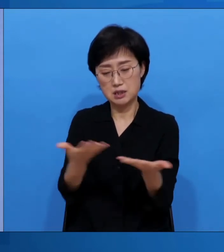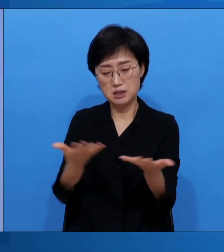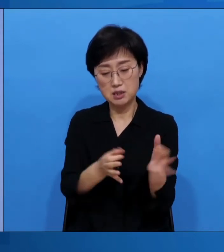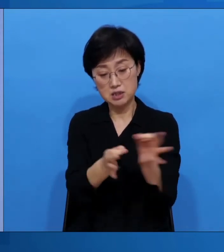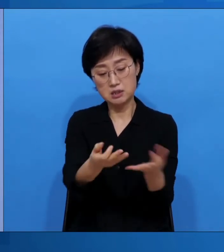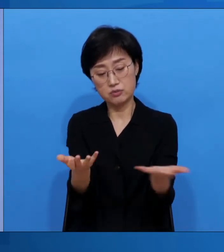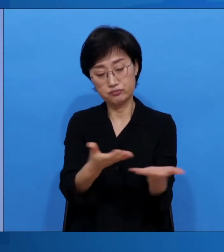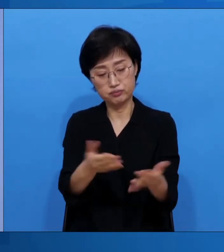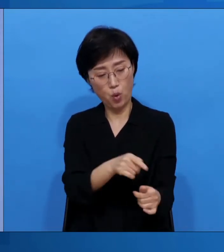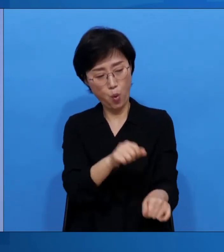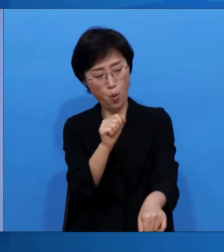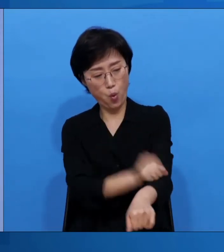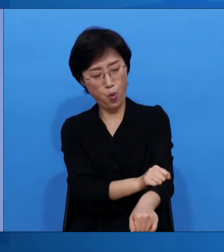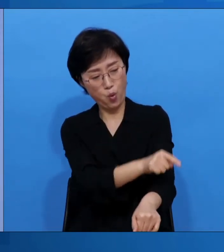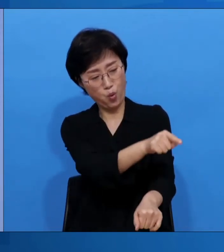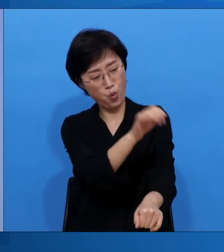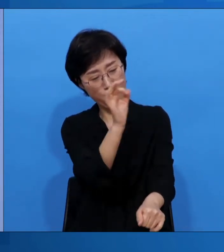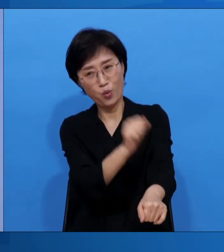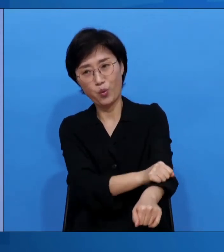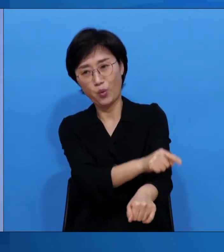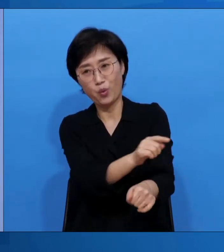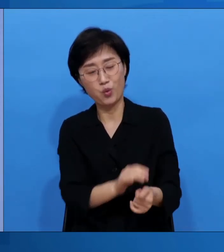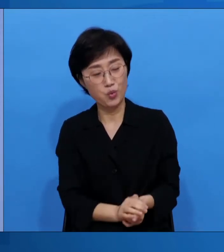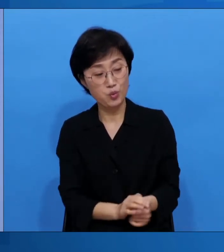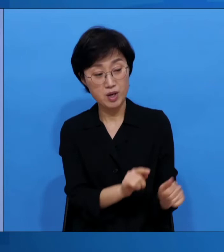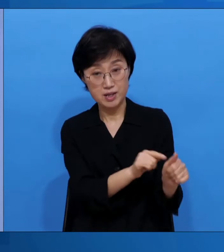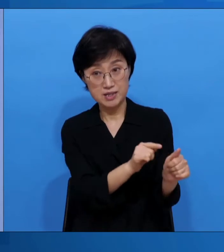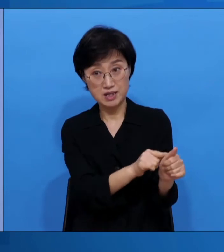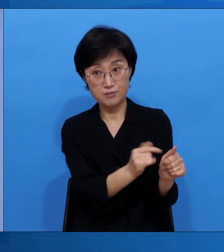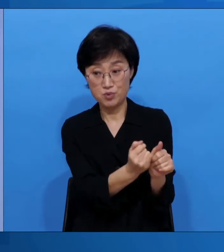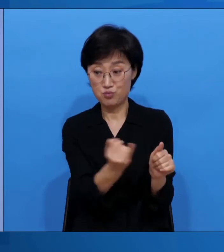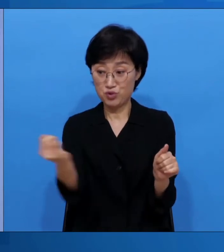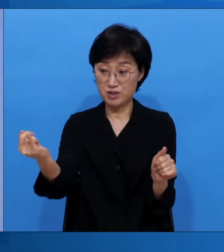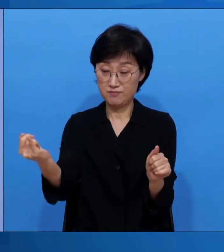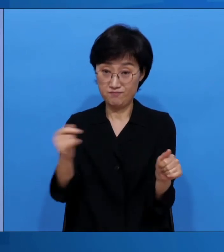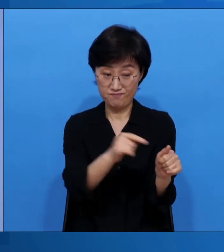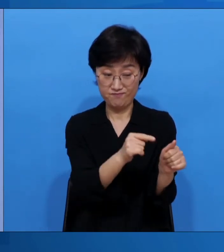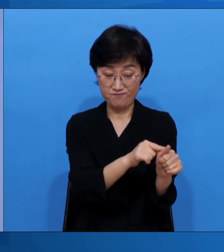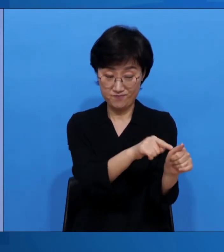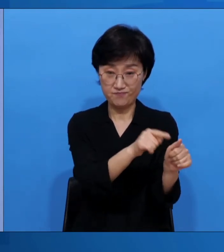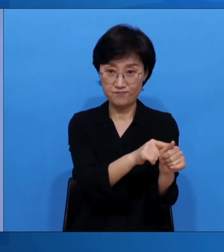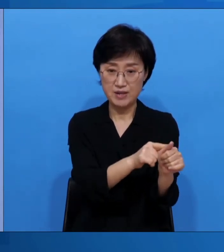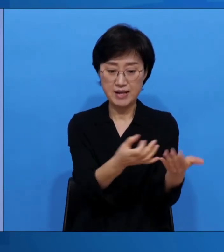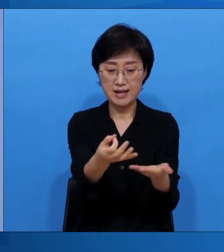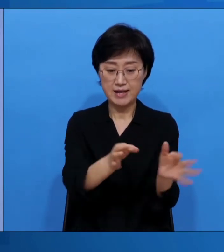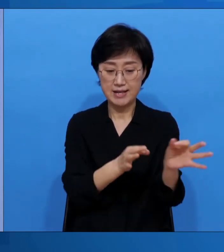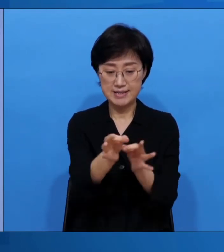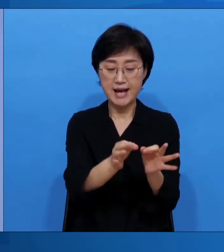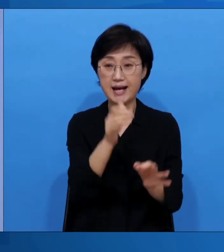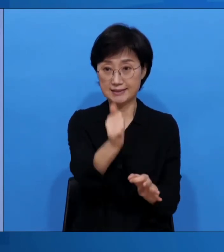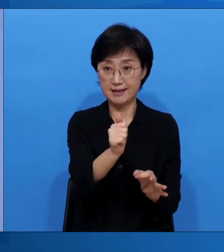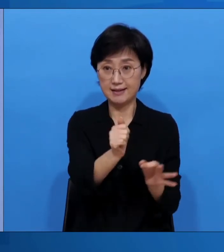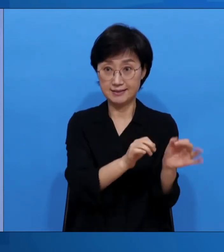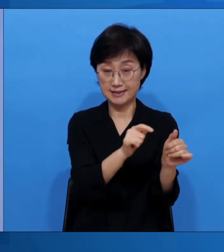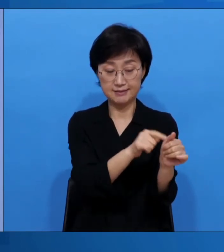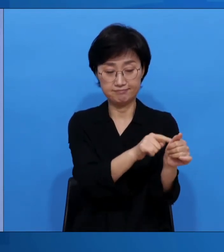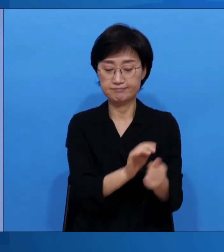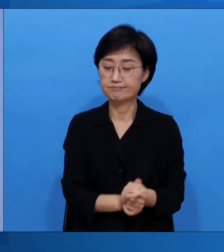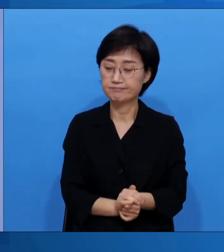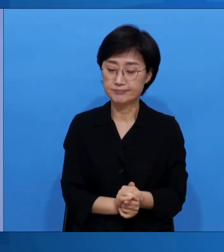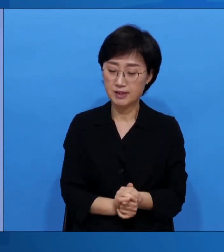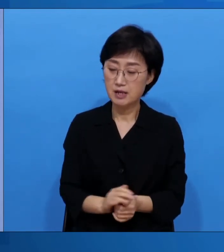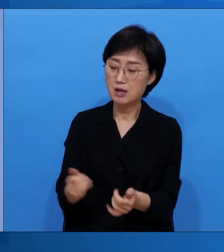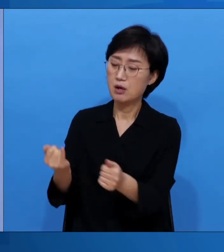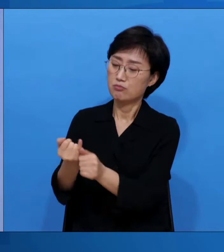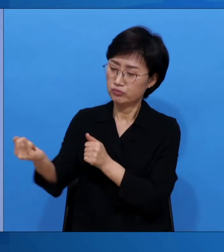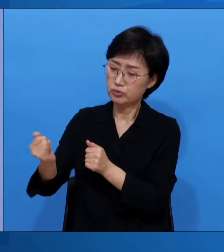게 아니고 부인 보고 도시락을 사달라. 사장이 자기 그 회사에 도시락을 딱 먹어요.